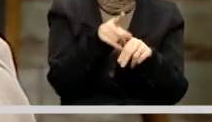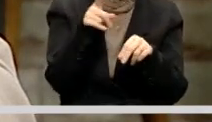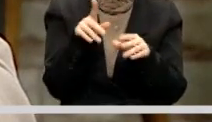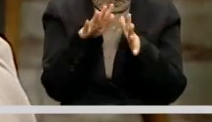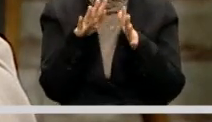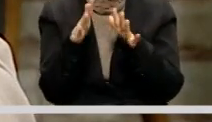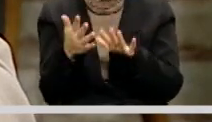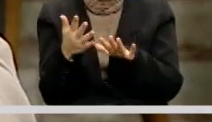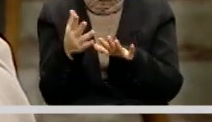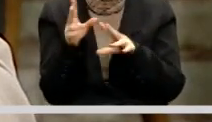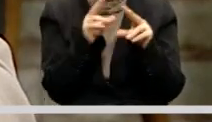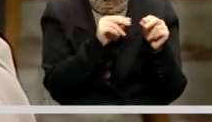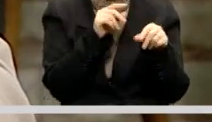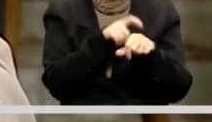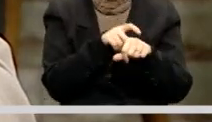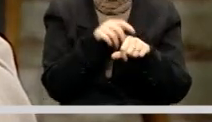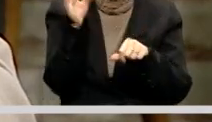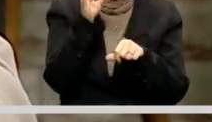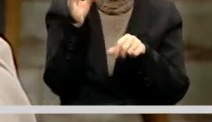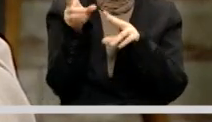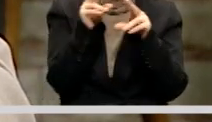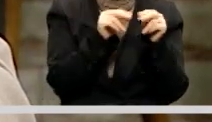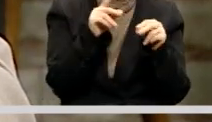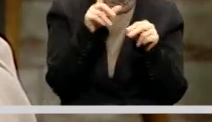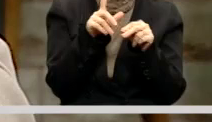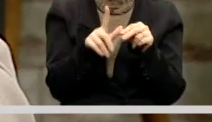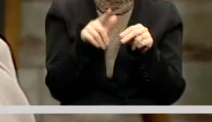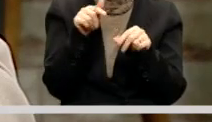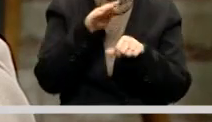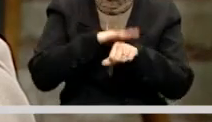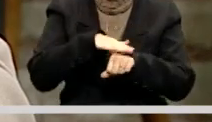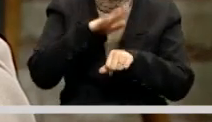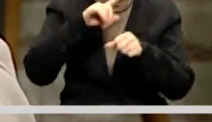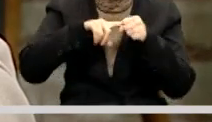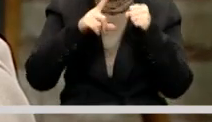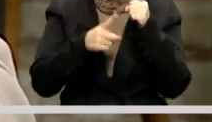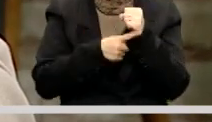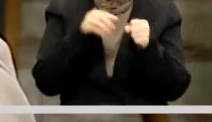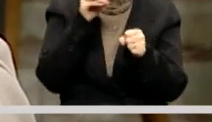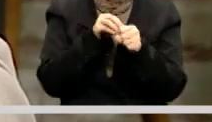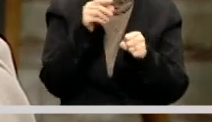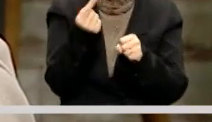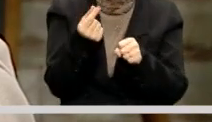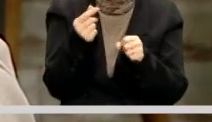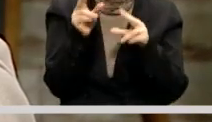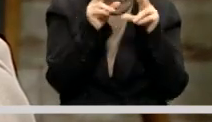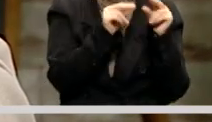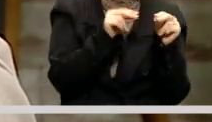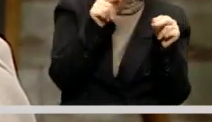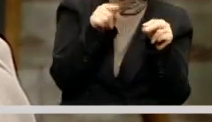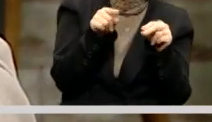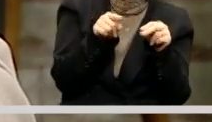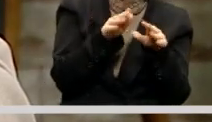uyku saatini erkene çekmeleri gerekiyor. Bunu yapmadıklarında da genellikle hafta sonu biraz daha uyuyarak o açığı kapatmaya